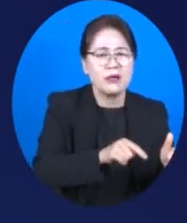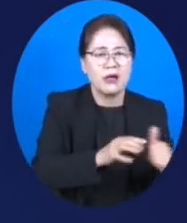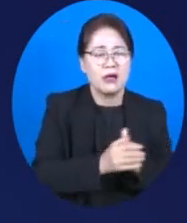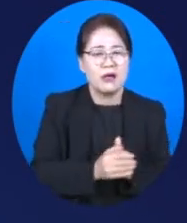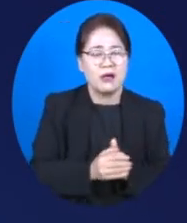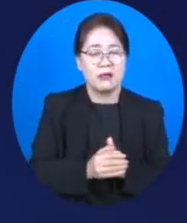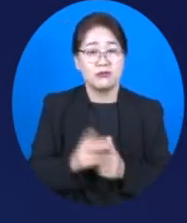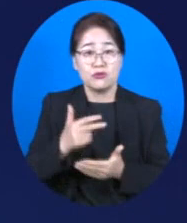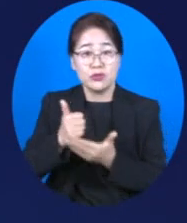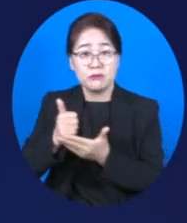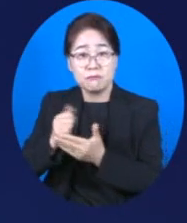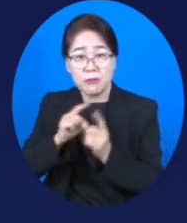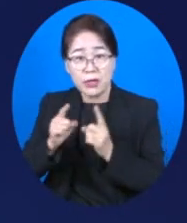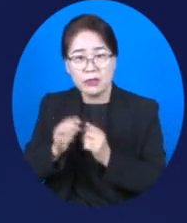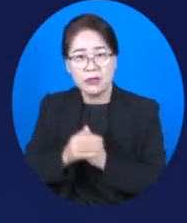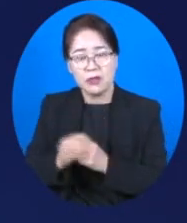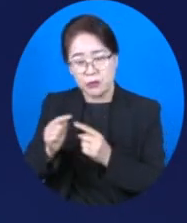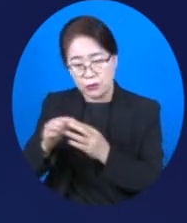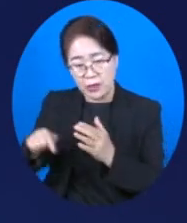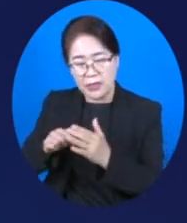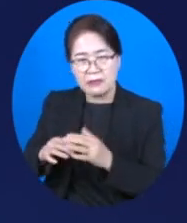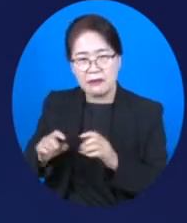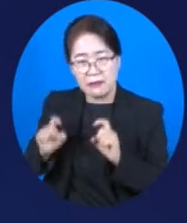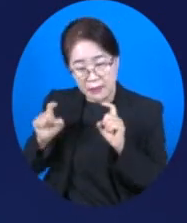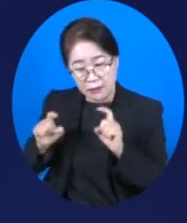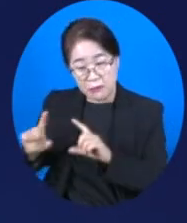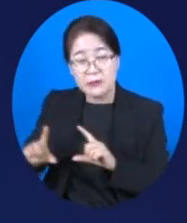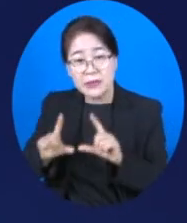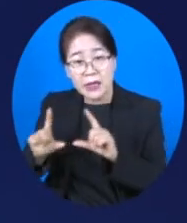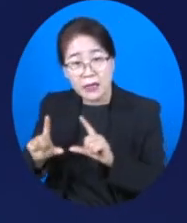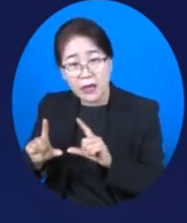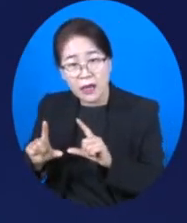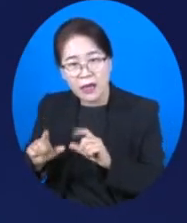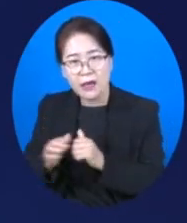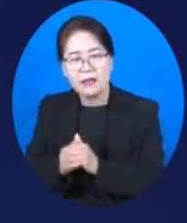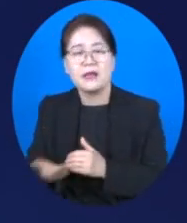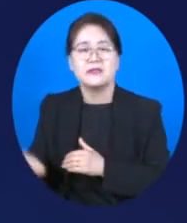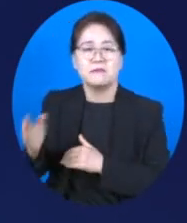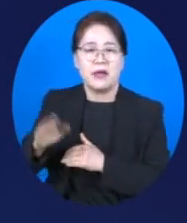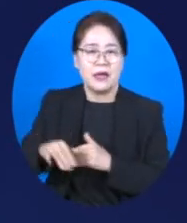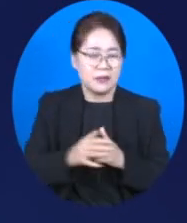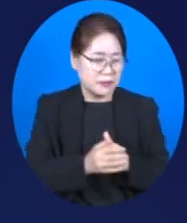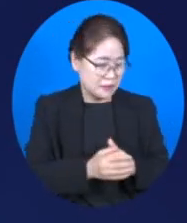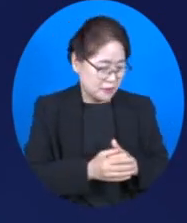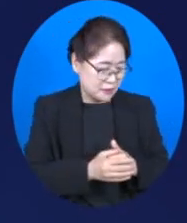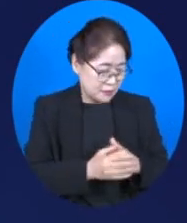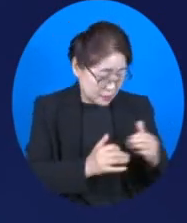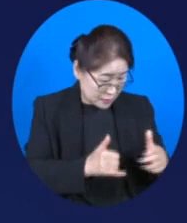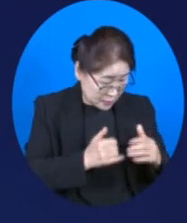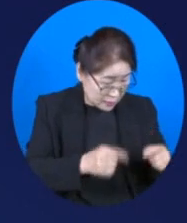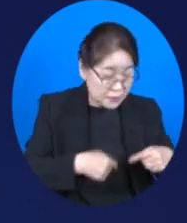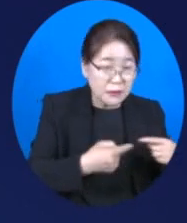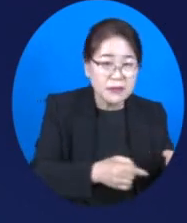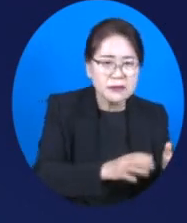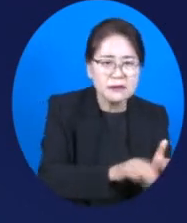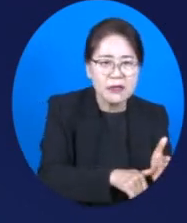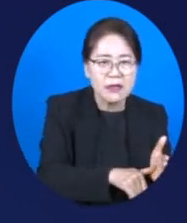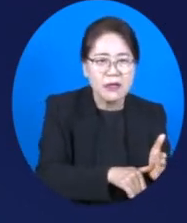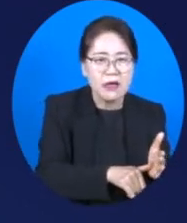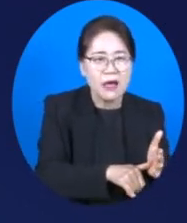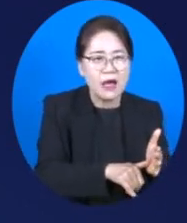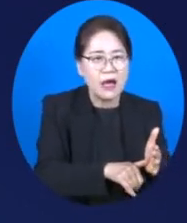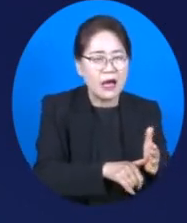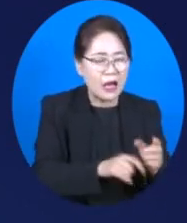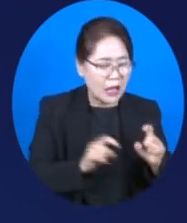말씀하지 않았어요. 교회 안에서는 양으로 살아라. 그러나 세상으로 나갈 때는 절대로